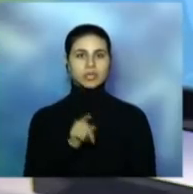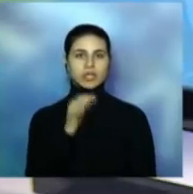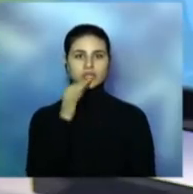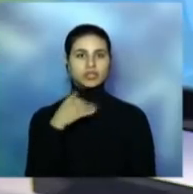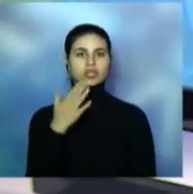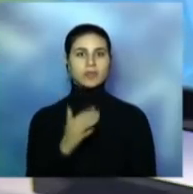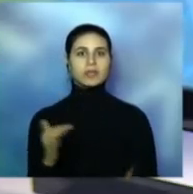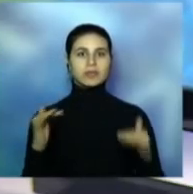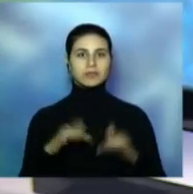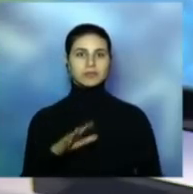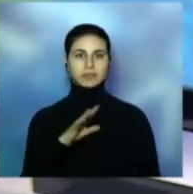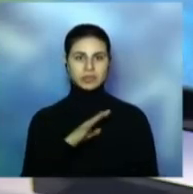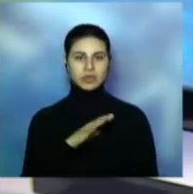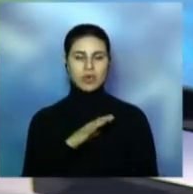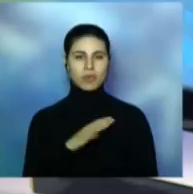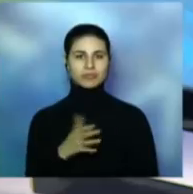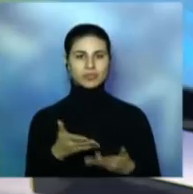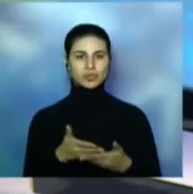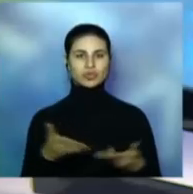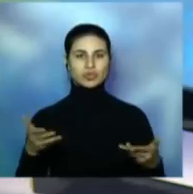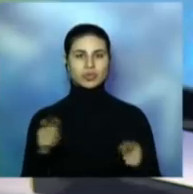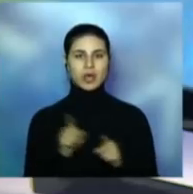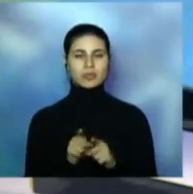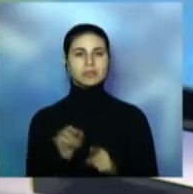შემდეგ მოხვდით რაღაც ვიწრო კამპანიაში, სადაც